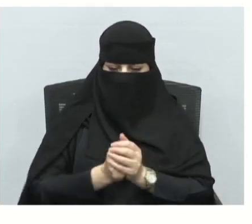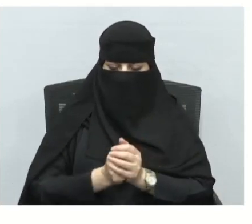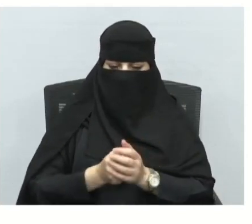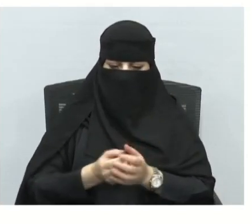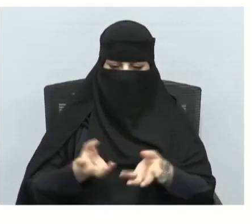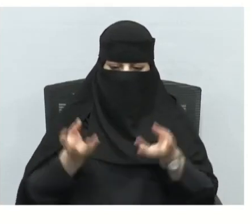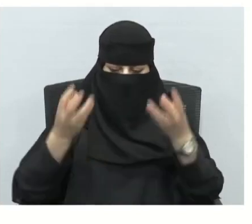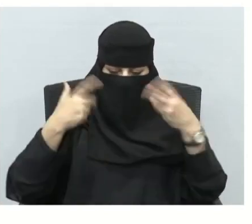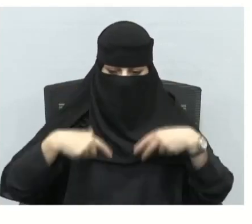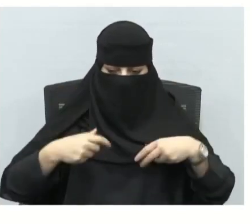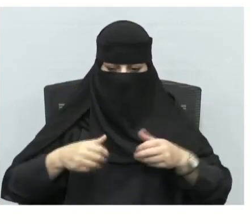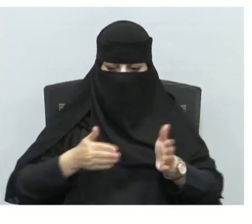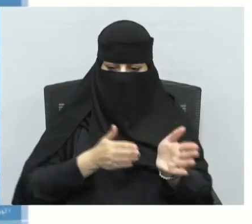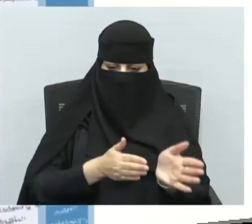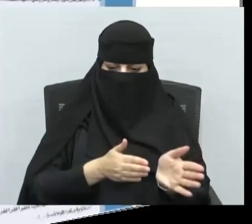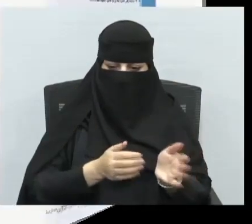والاتجاهات